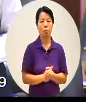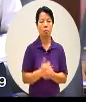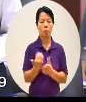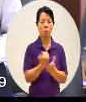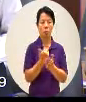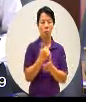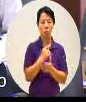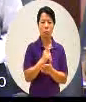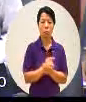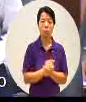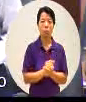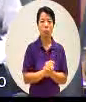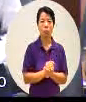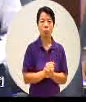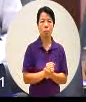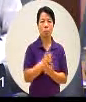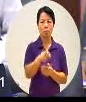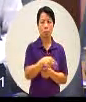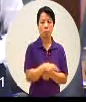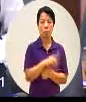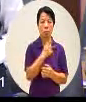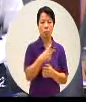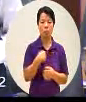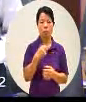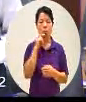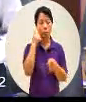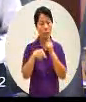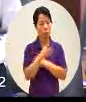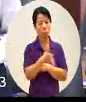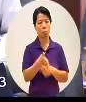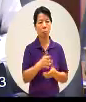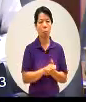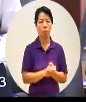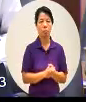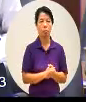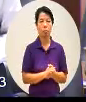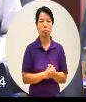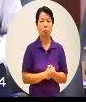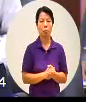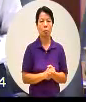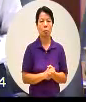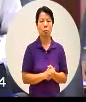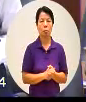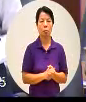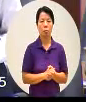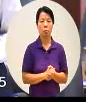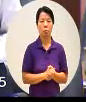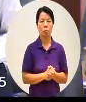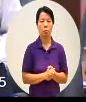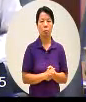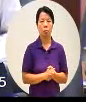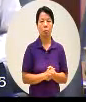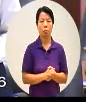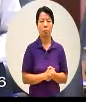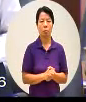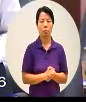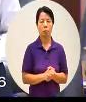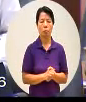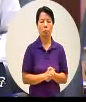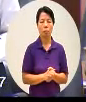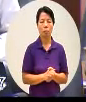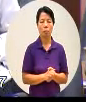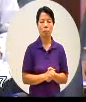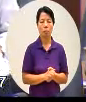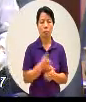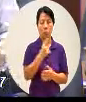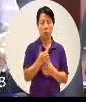要改。 基本上你没有错，是本席误会你了，是不是？不是。 我们其实